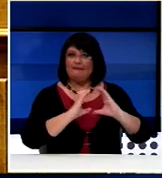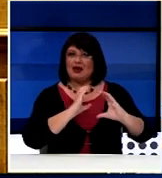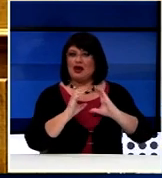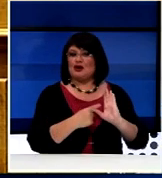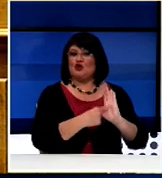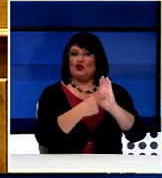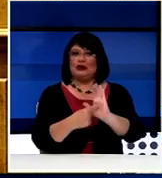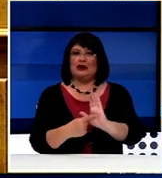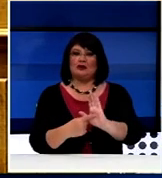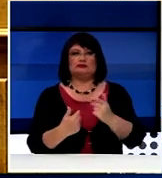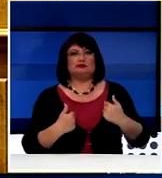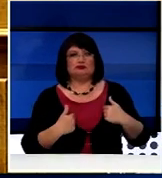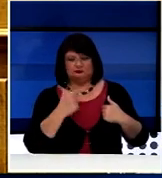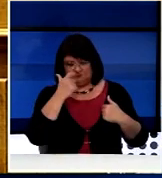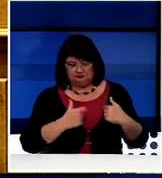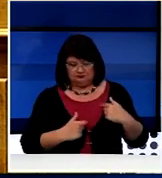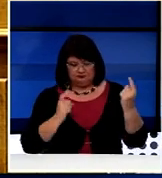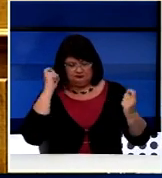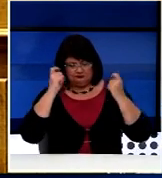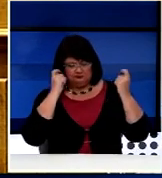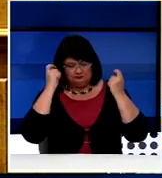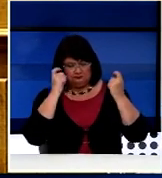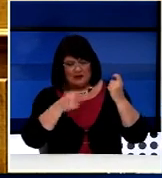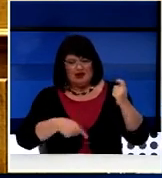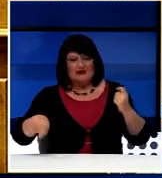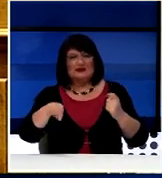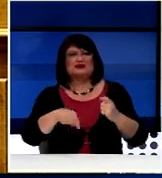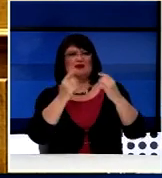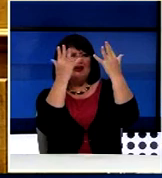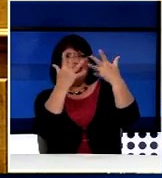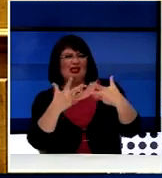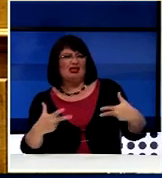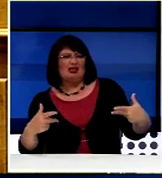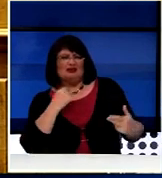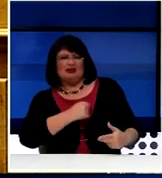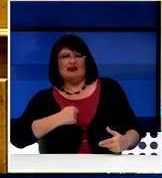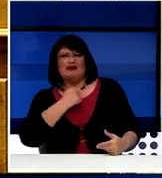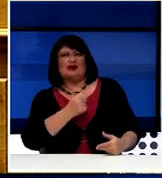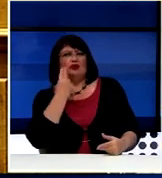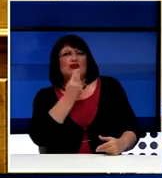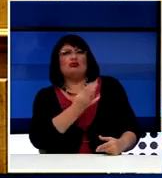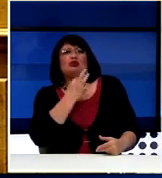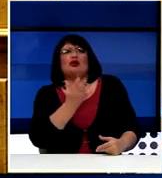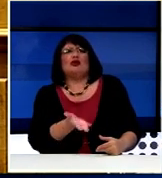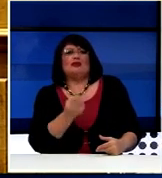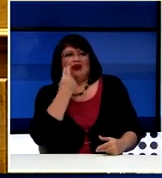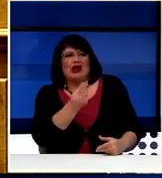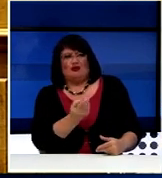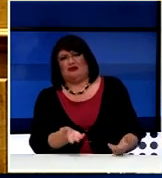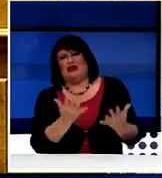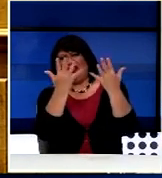Και αναρωτιέμαι γιατί έπρεπε να παρακολουθούμε όλη αυτή την οπερέτα, αυτή τη θλιβερή για τη χώρα μας παράσταση,